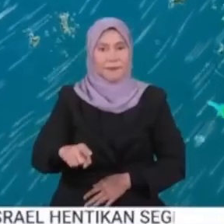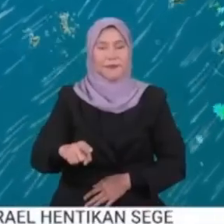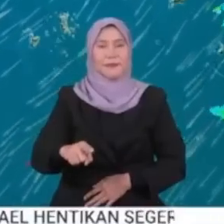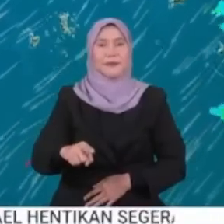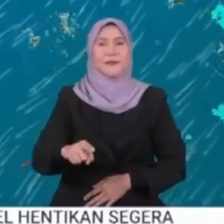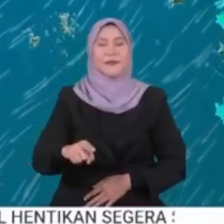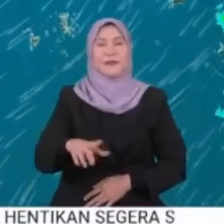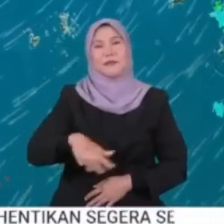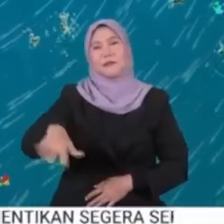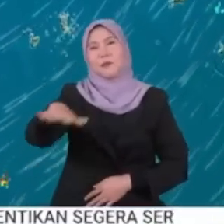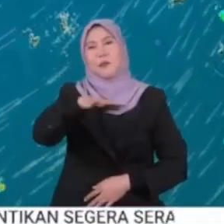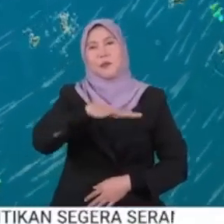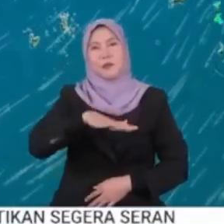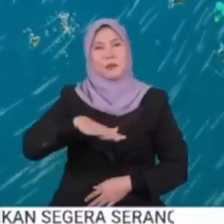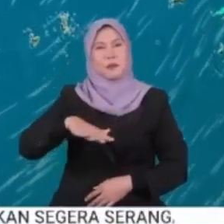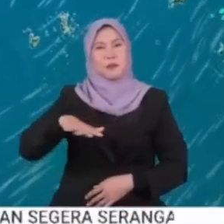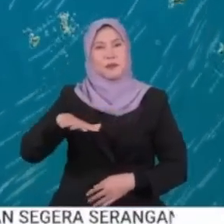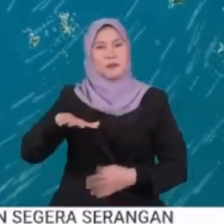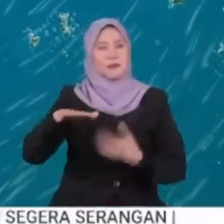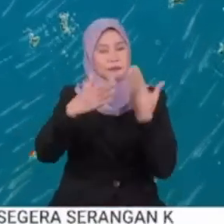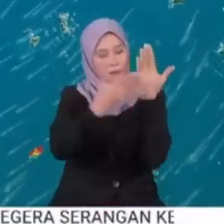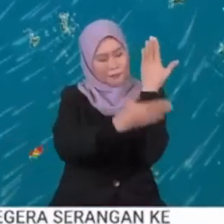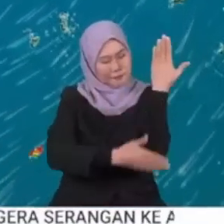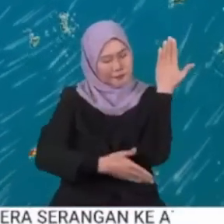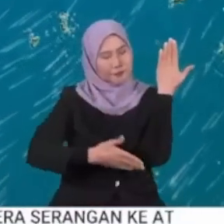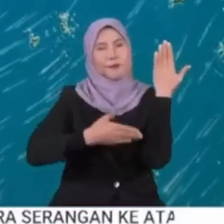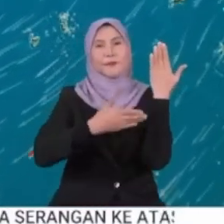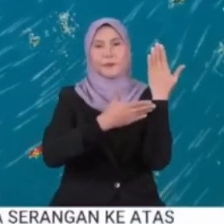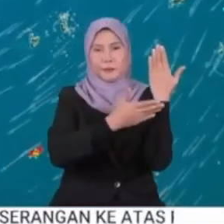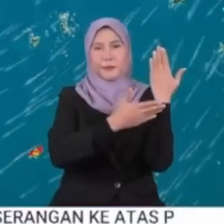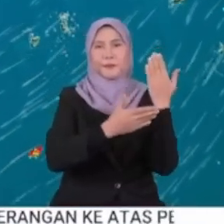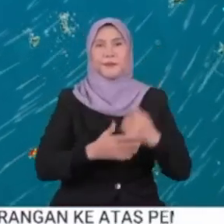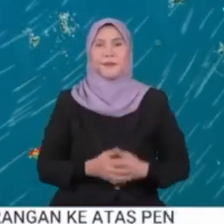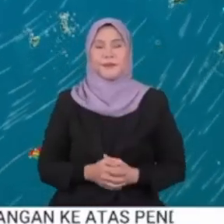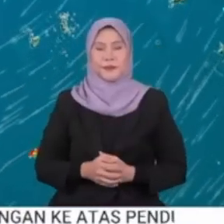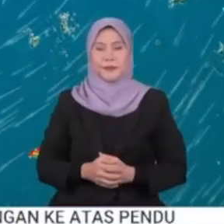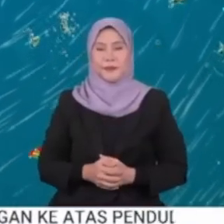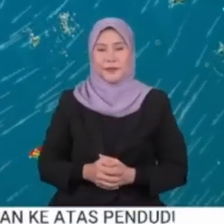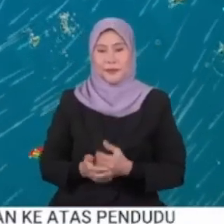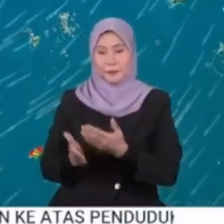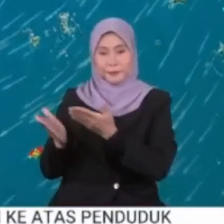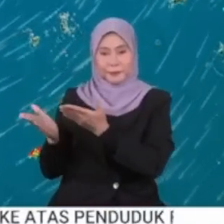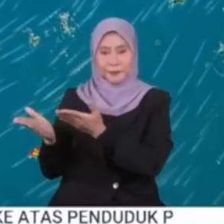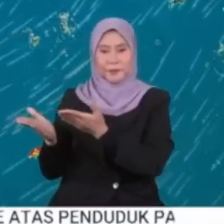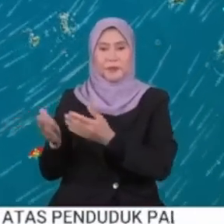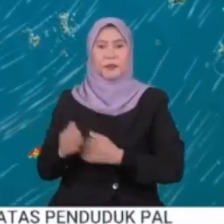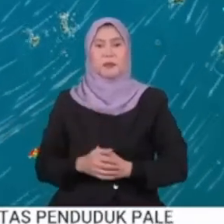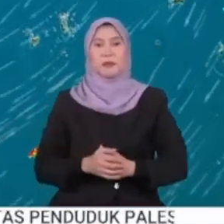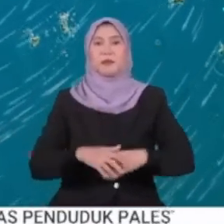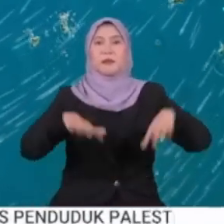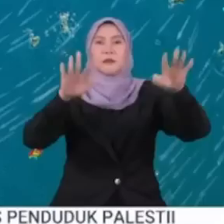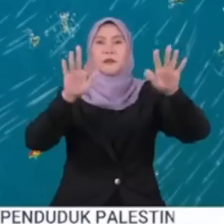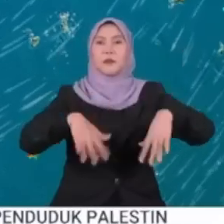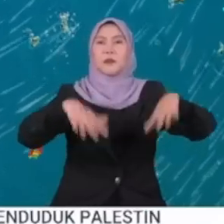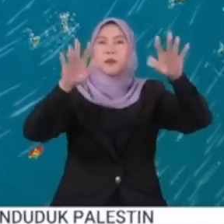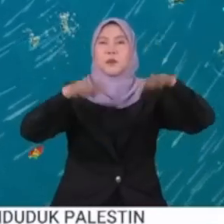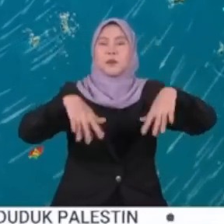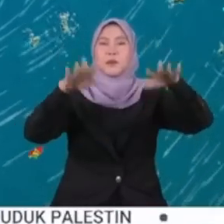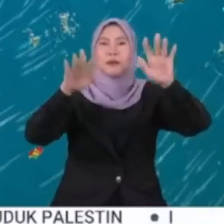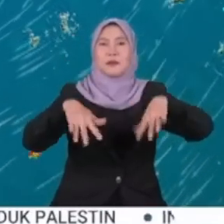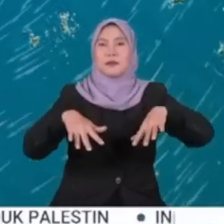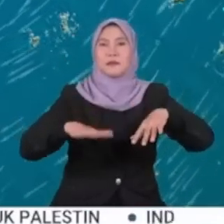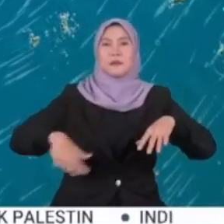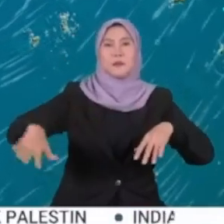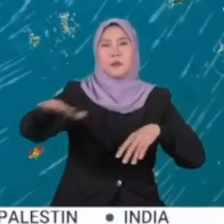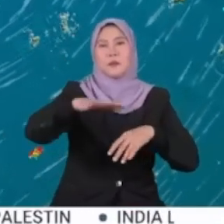sedang berlaku di hampir keseluruhan negeri di semenanjung Malaysia. Dan kita dapat lihat di sini keadaan hujan yang agak lebat di